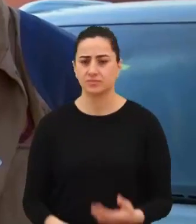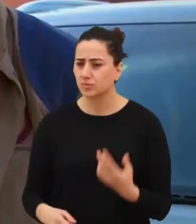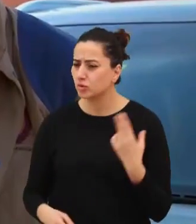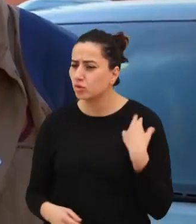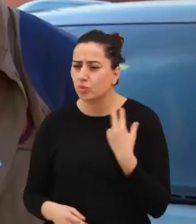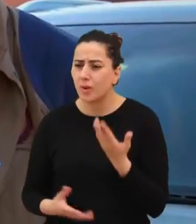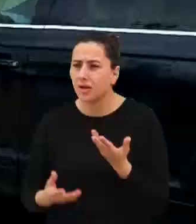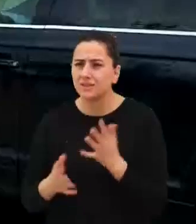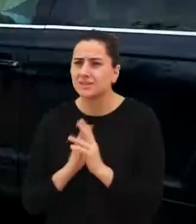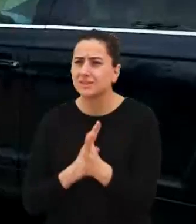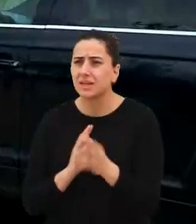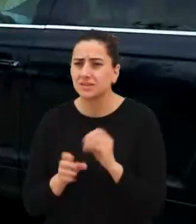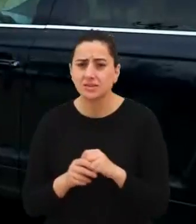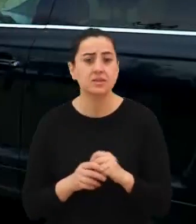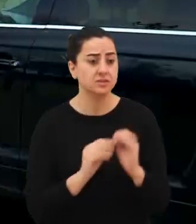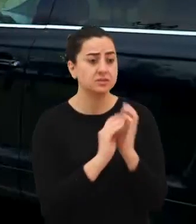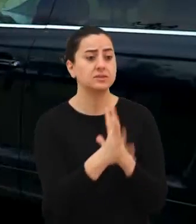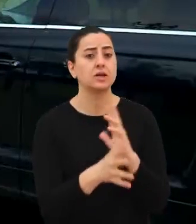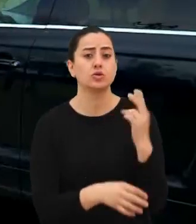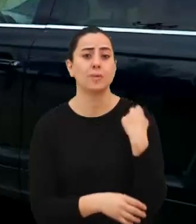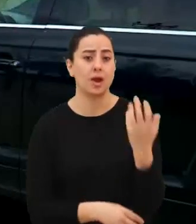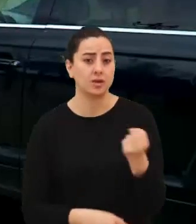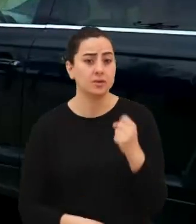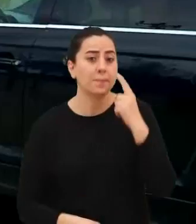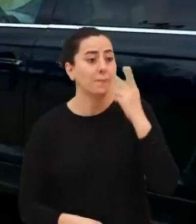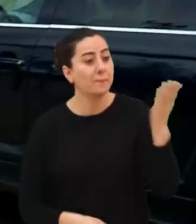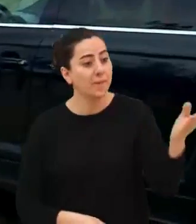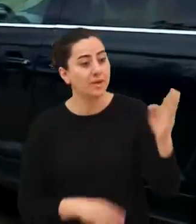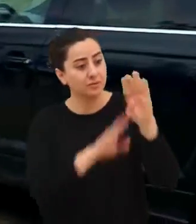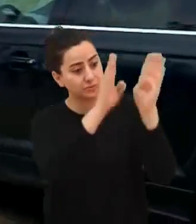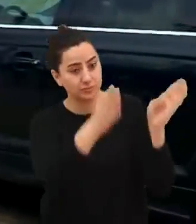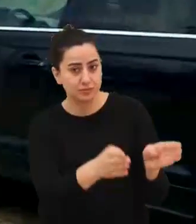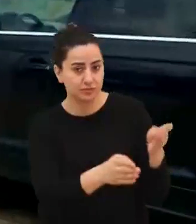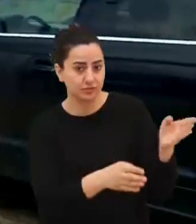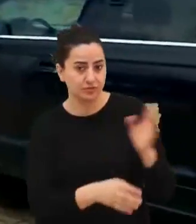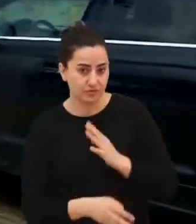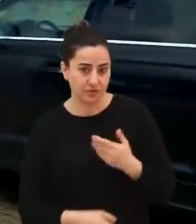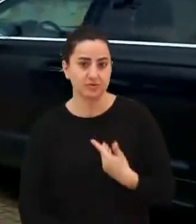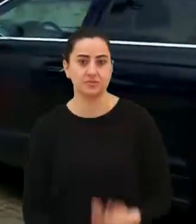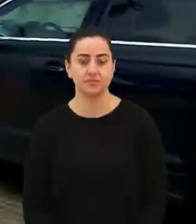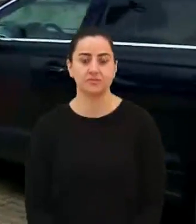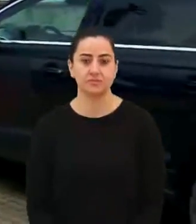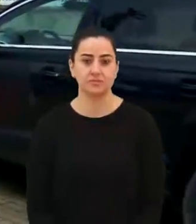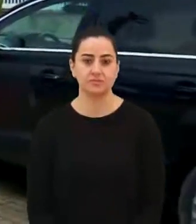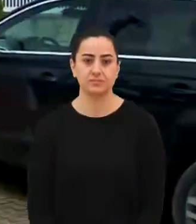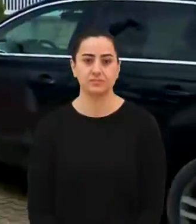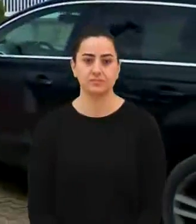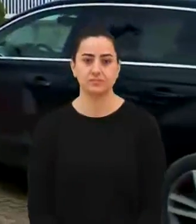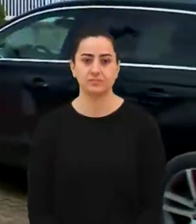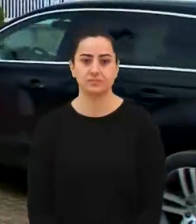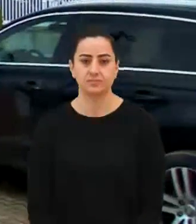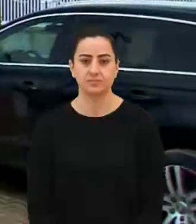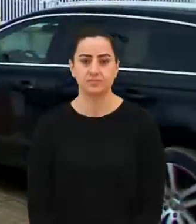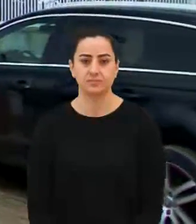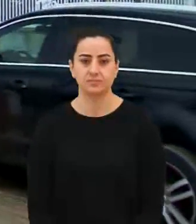numaratörü, ne sırası Şükrü? Sıra numarası Zahit Bey. Bakın şu numaratörü buraya boşuna koymadık. Bahçeye numaratör ve banko